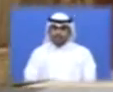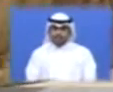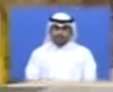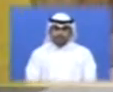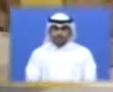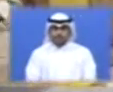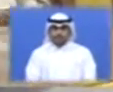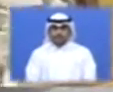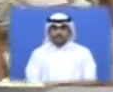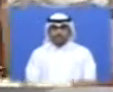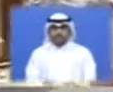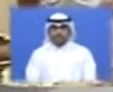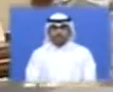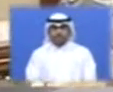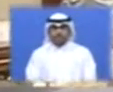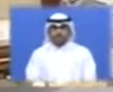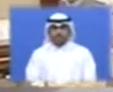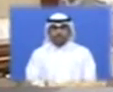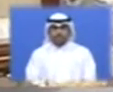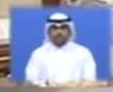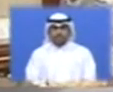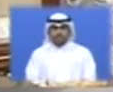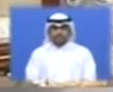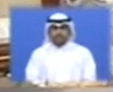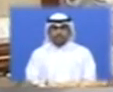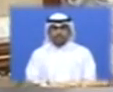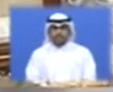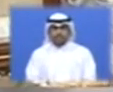بالوكالة الشيخ محمد الخالد الحامد الصباح.